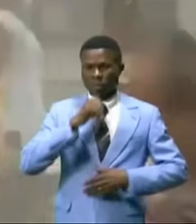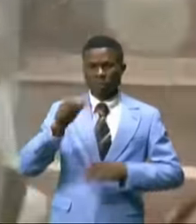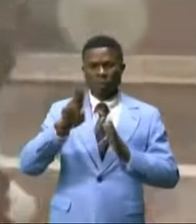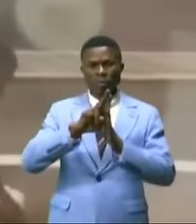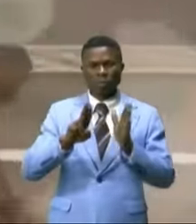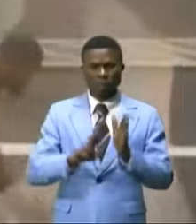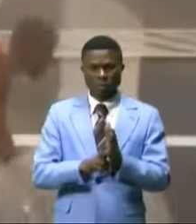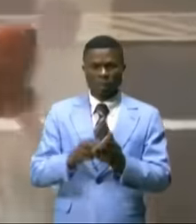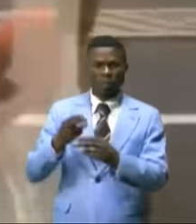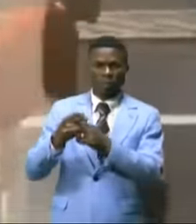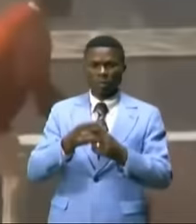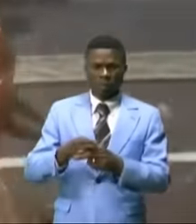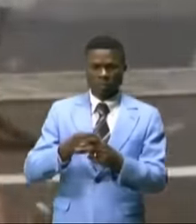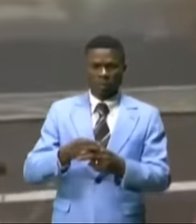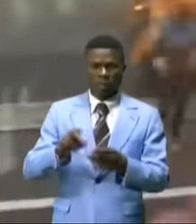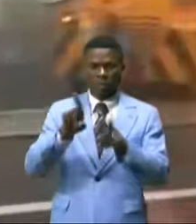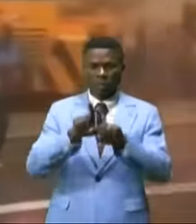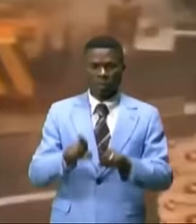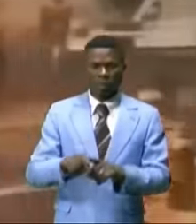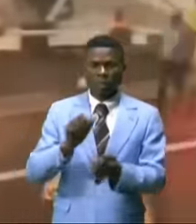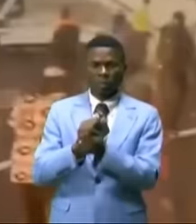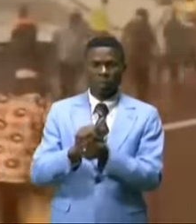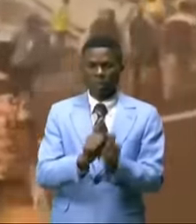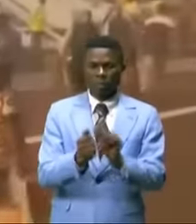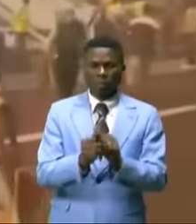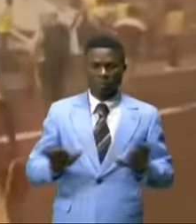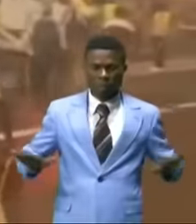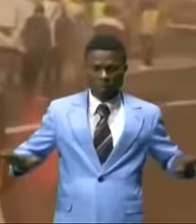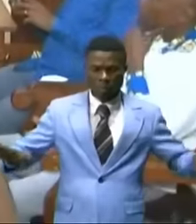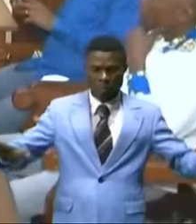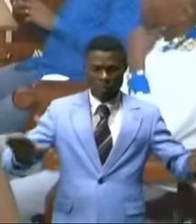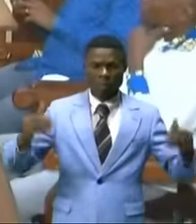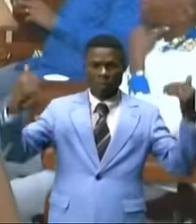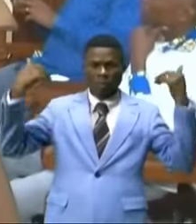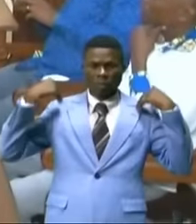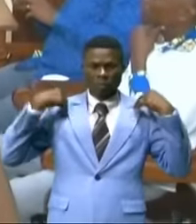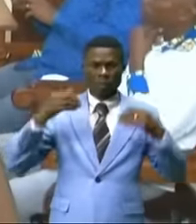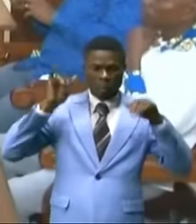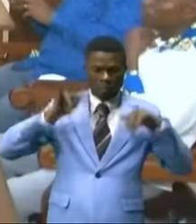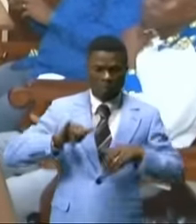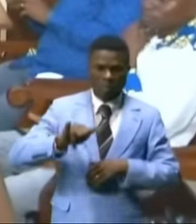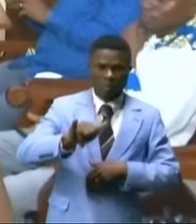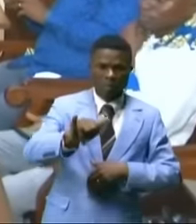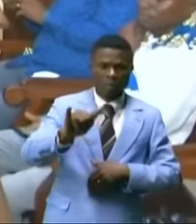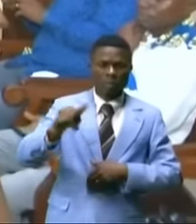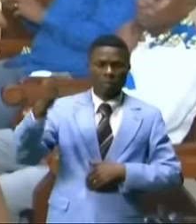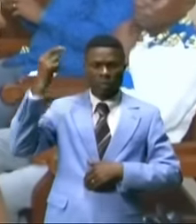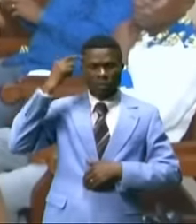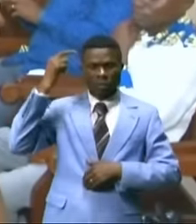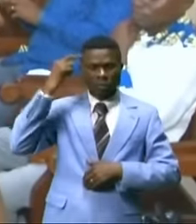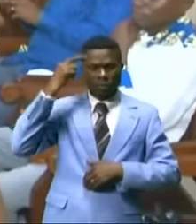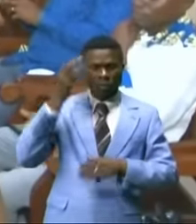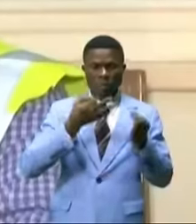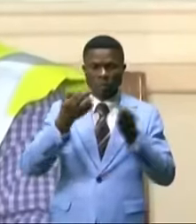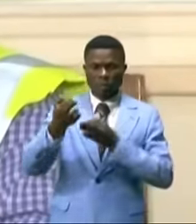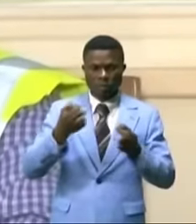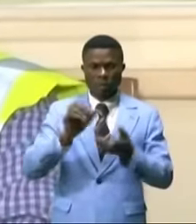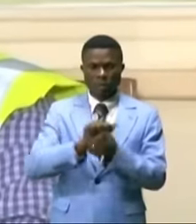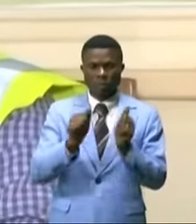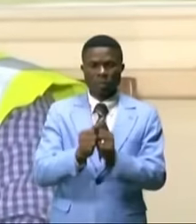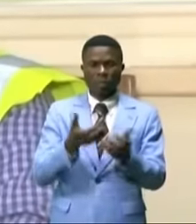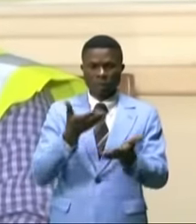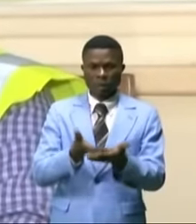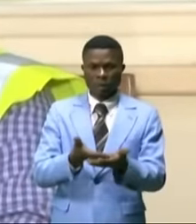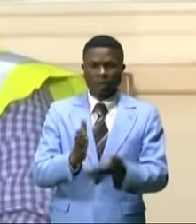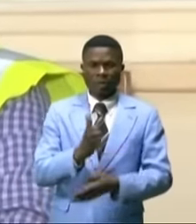toutes les règles de sécurité et la sûreté aéroportuaire. Le commandant de l'aéroport international de Ndjili donne des explications dans